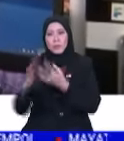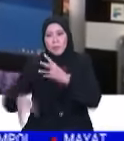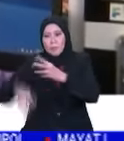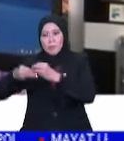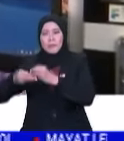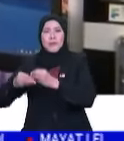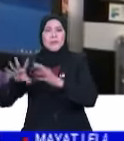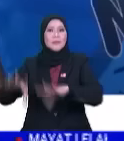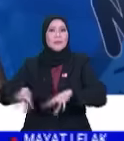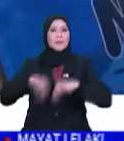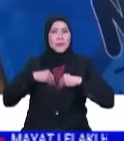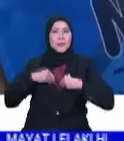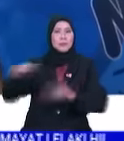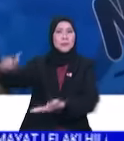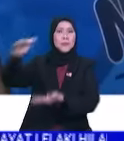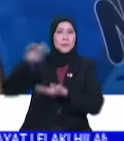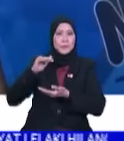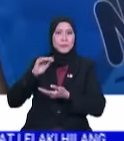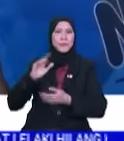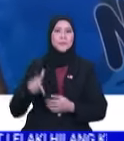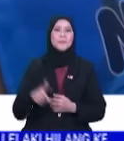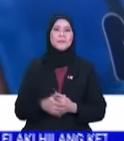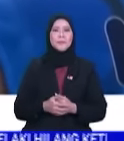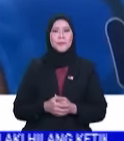tambahan diterima.